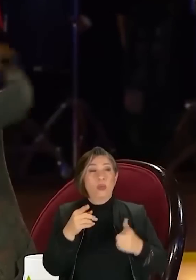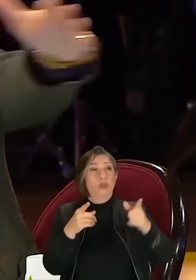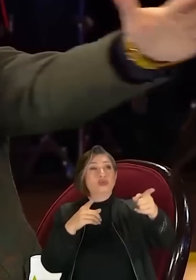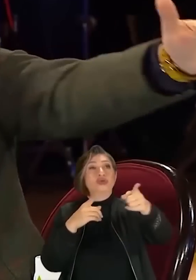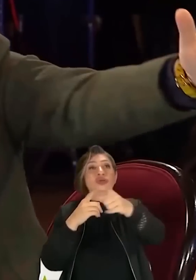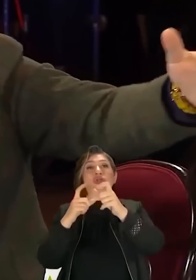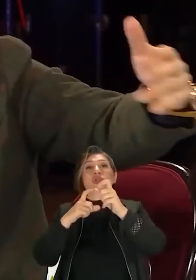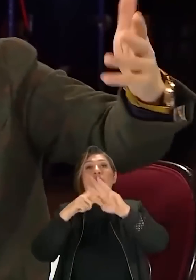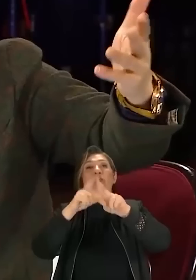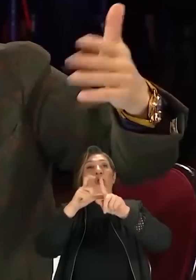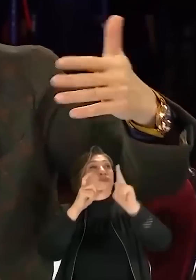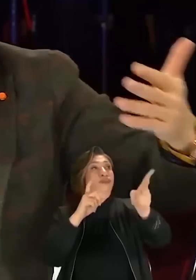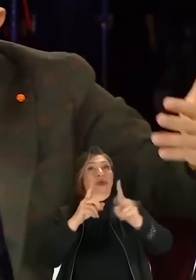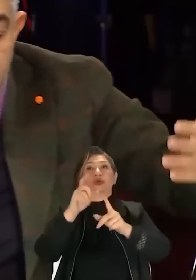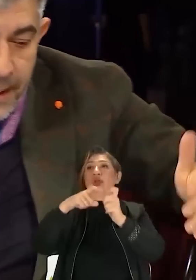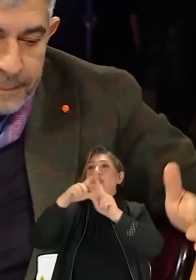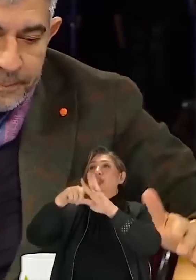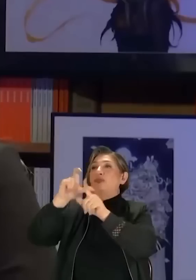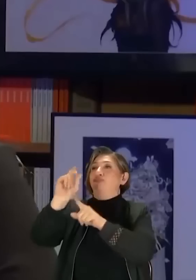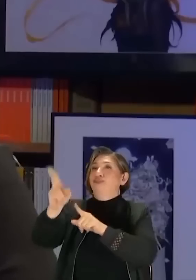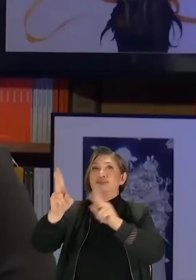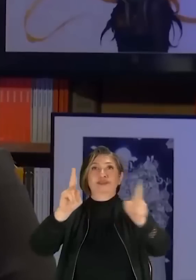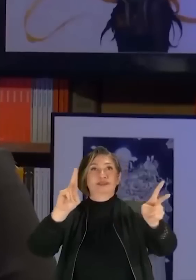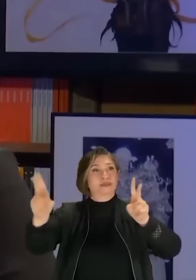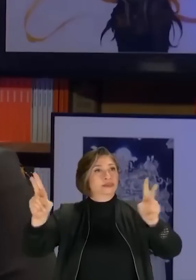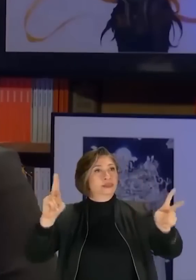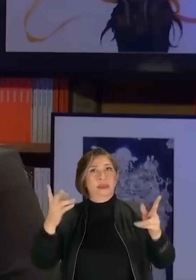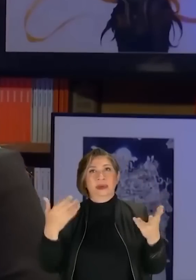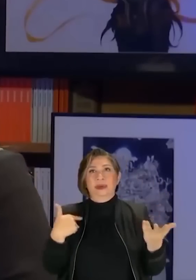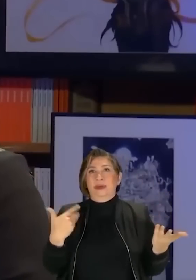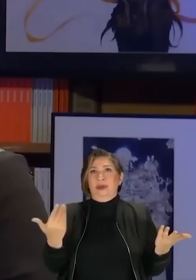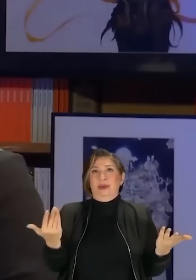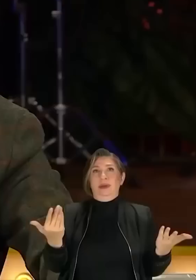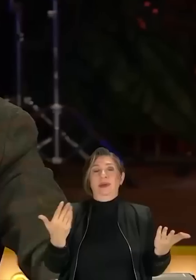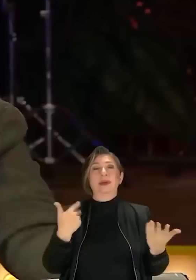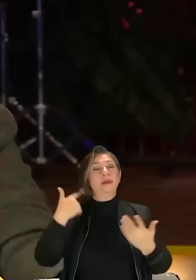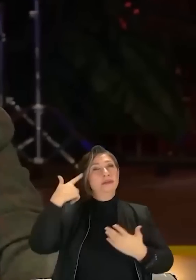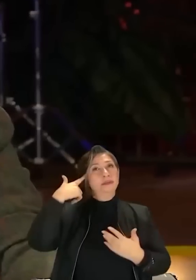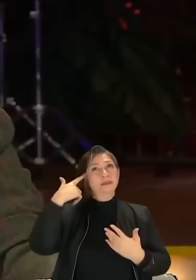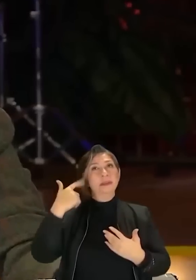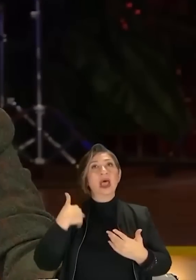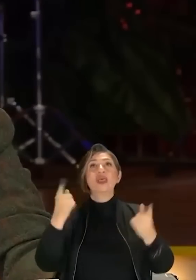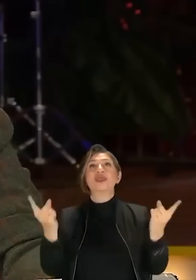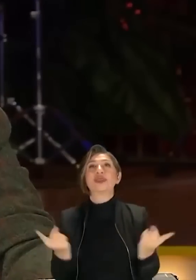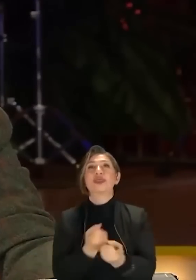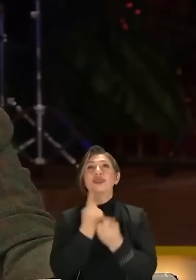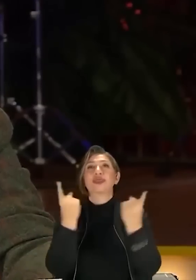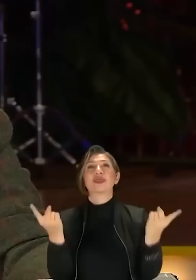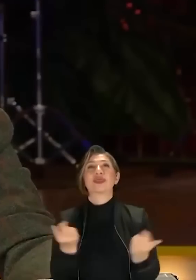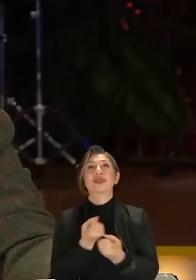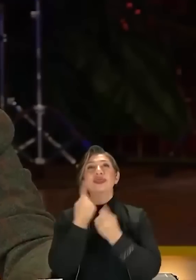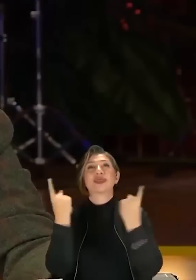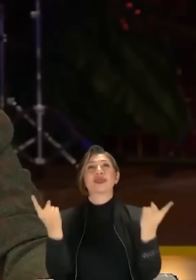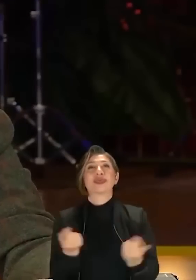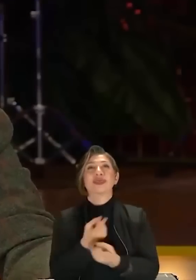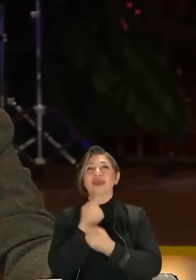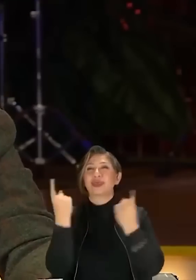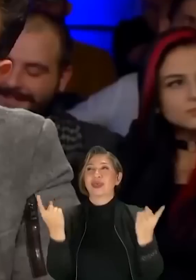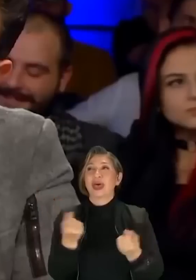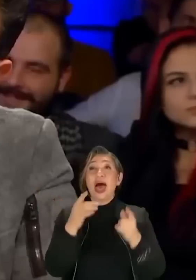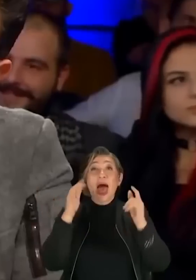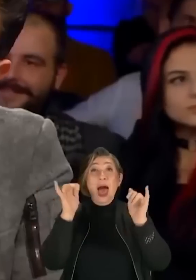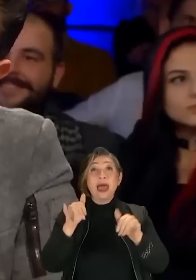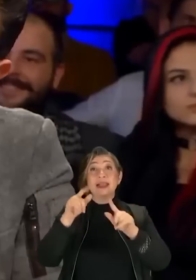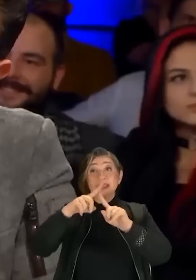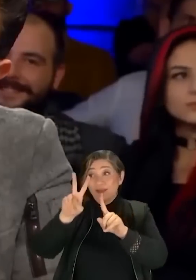Buralar Seda Hanım'ın diye. Ondan sonra ve ben de bununla şey yapıyordum. Yine kafa buluyorum programdan ama